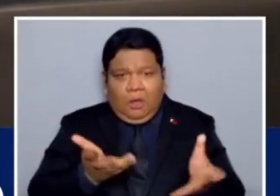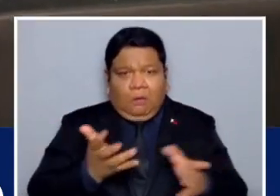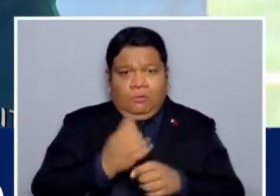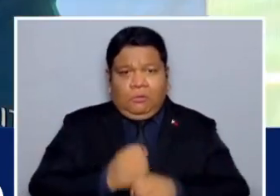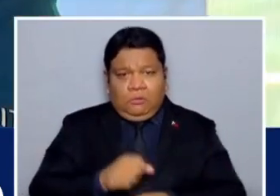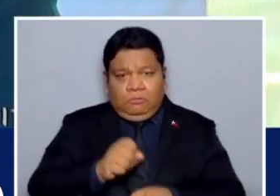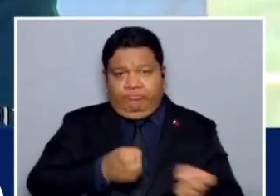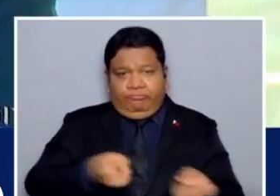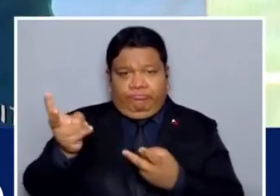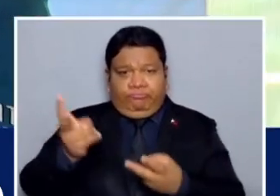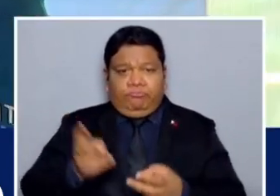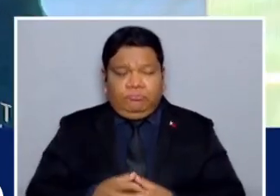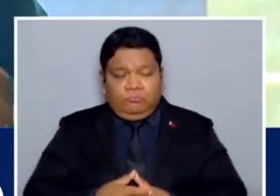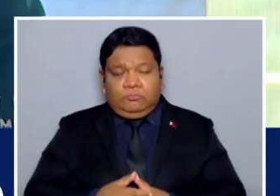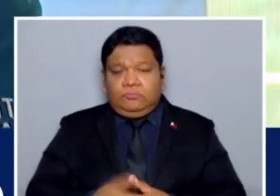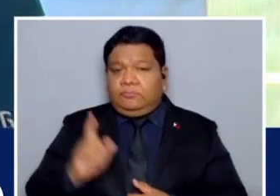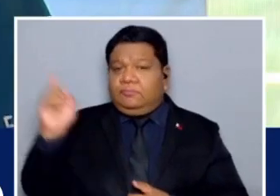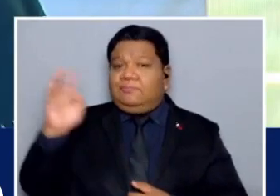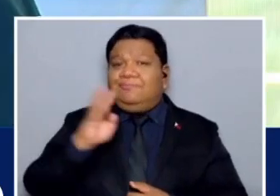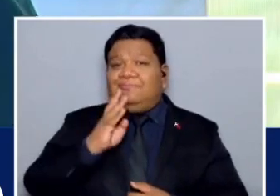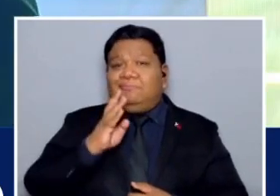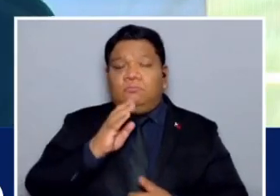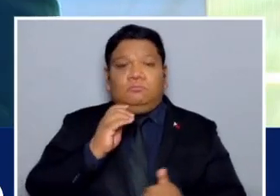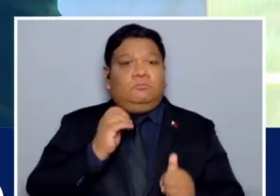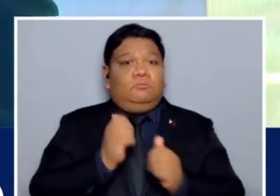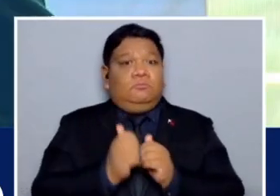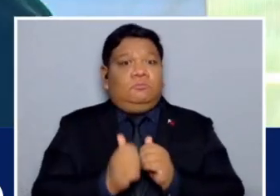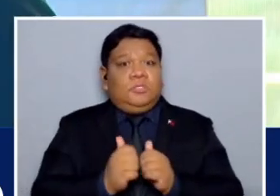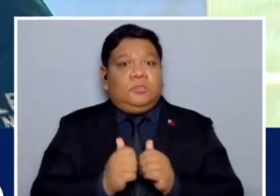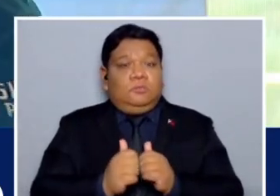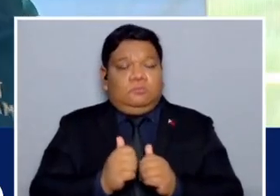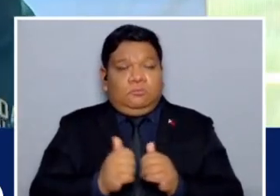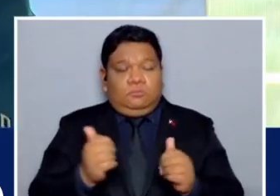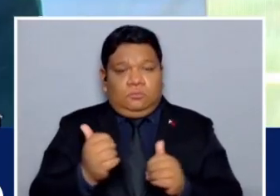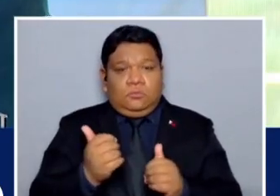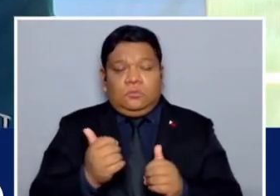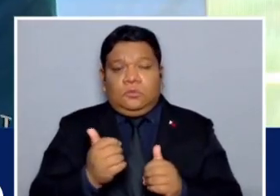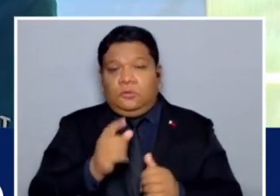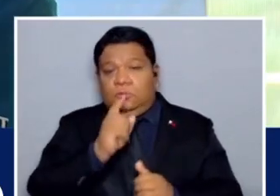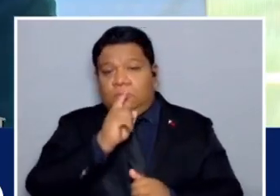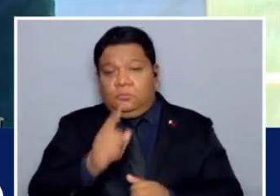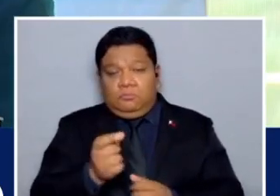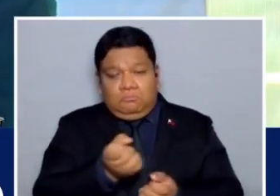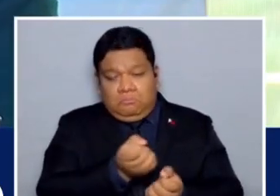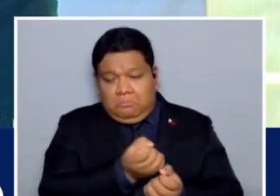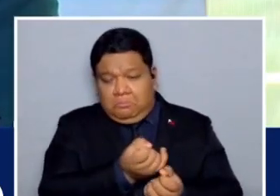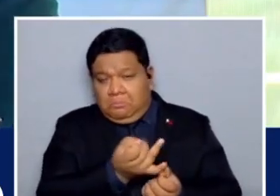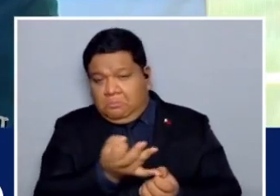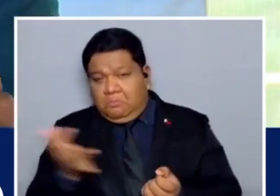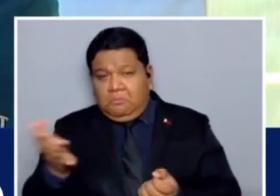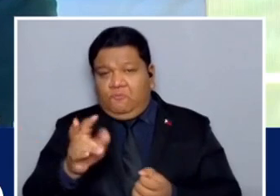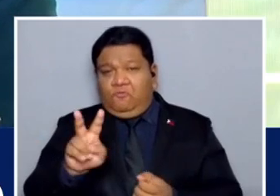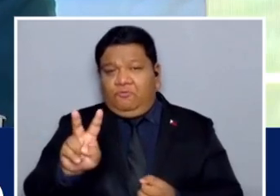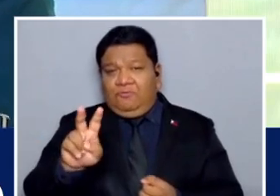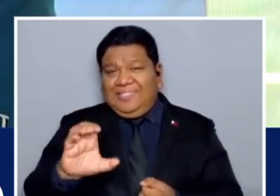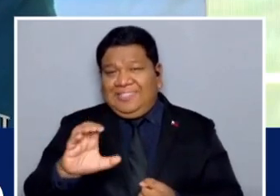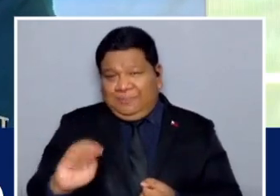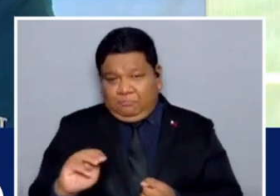transmission. Ang ibig sabihin niyan, aside from the hundreds of VCMs from the